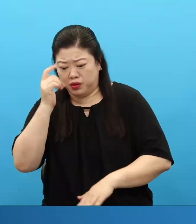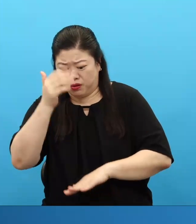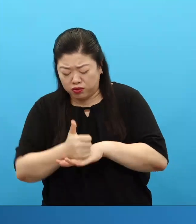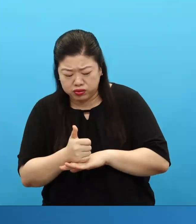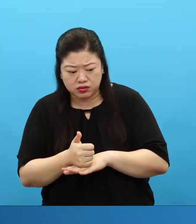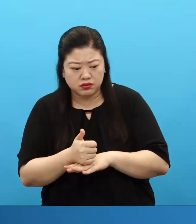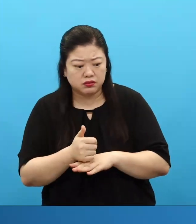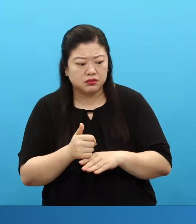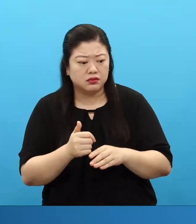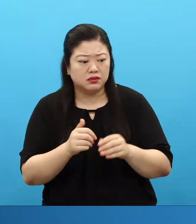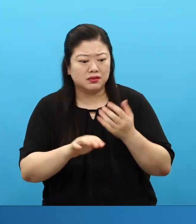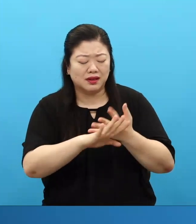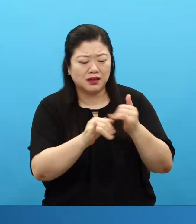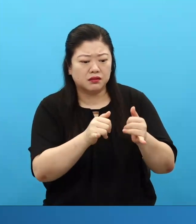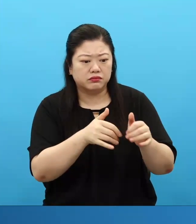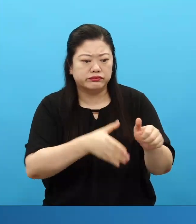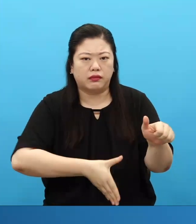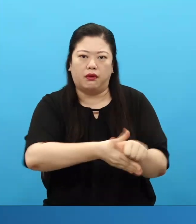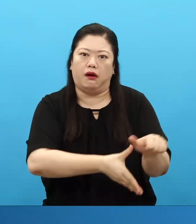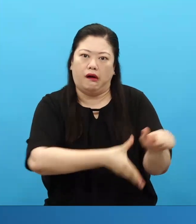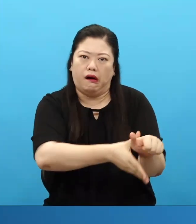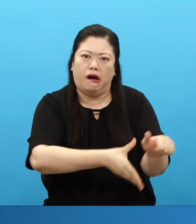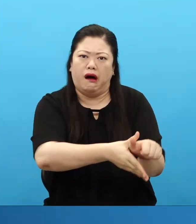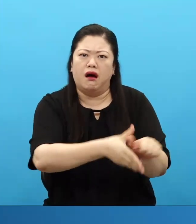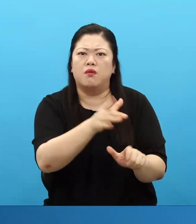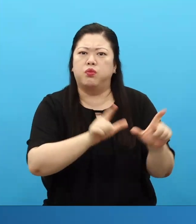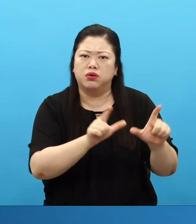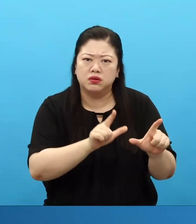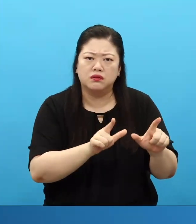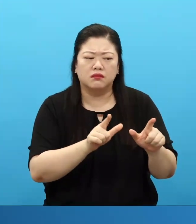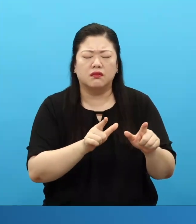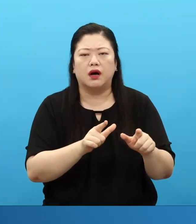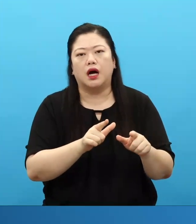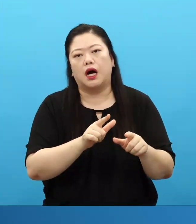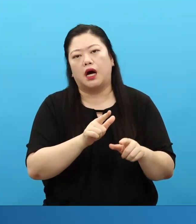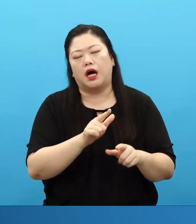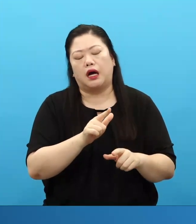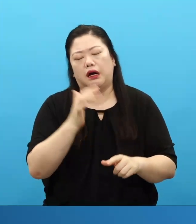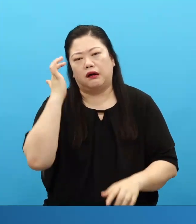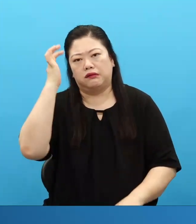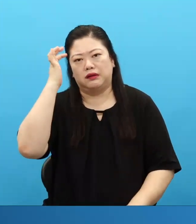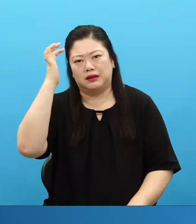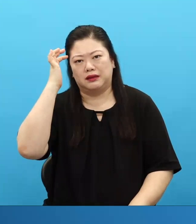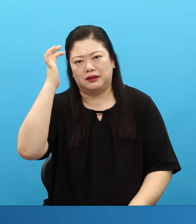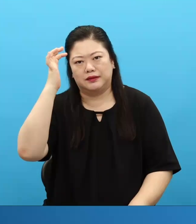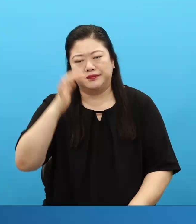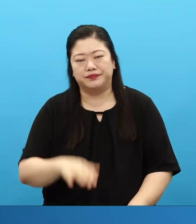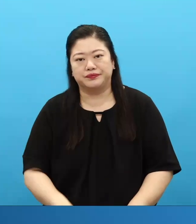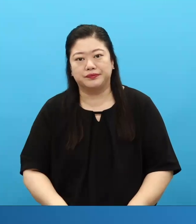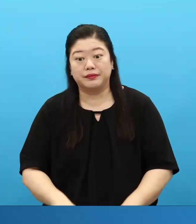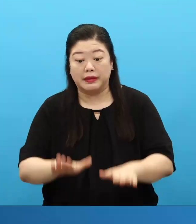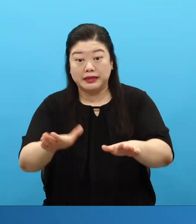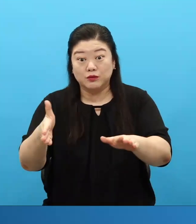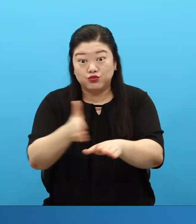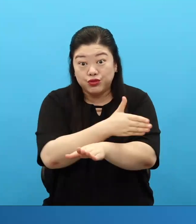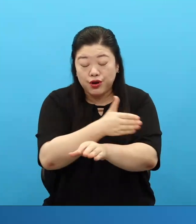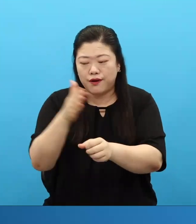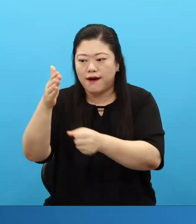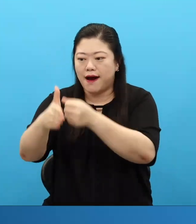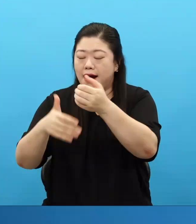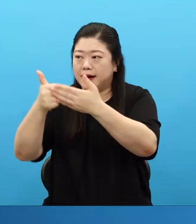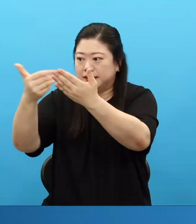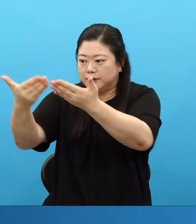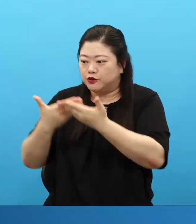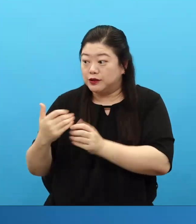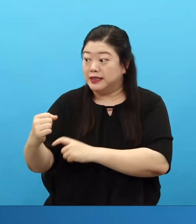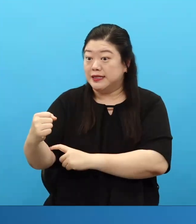people. 무조건 산업인들, 경제자 여러분들은 중요합니다. 하나님 주신 이 힘을 길러야 된다. Our business people, our church officers, you are important,